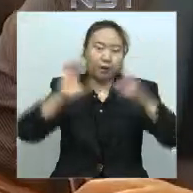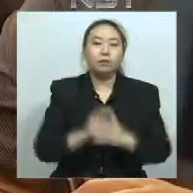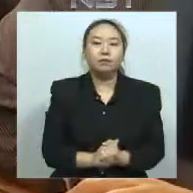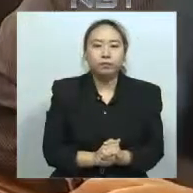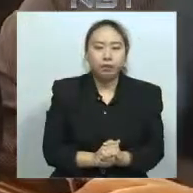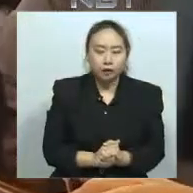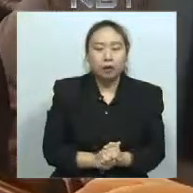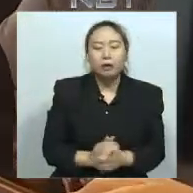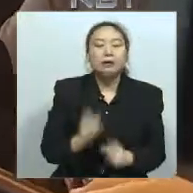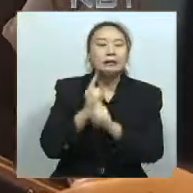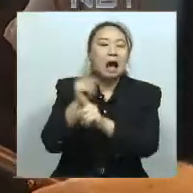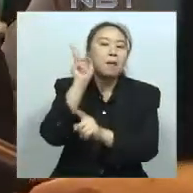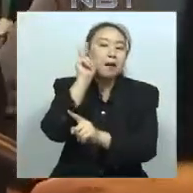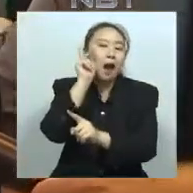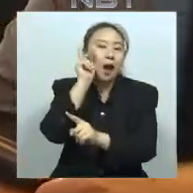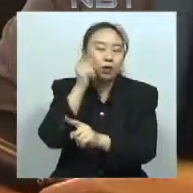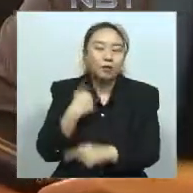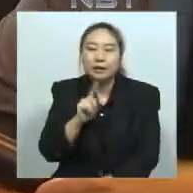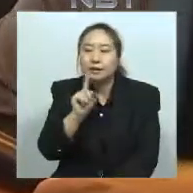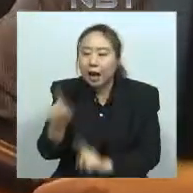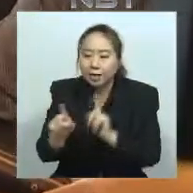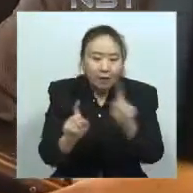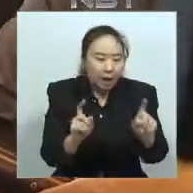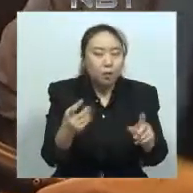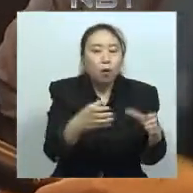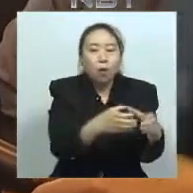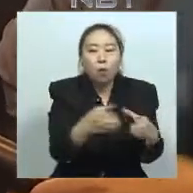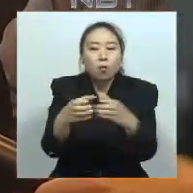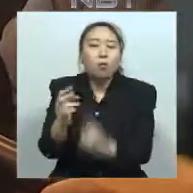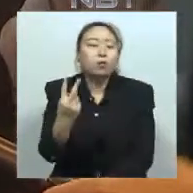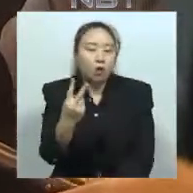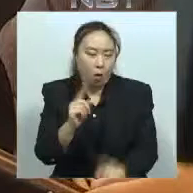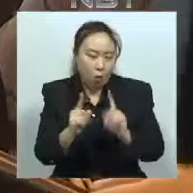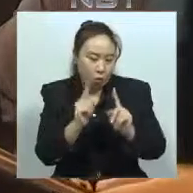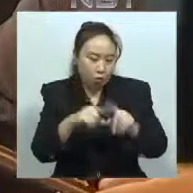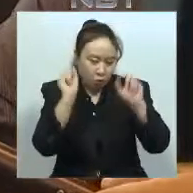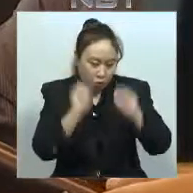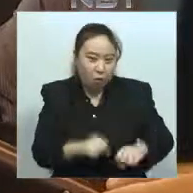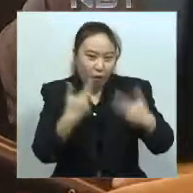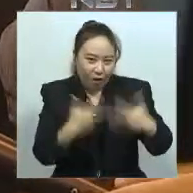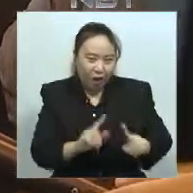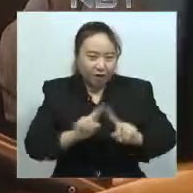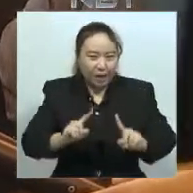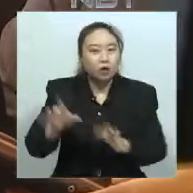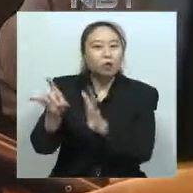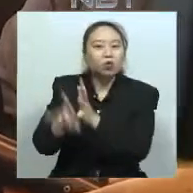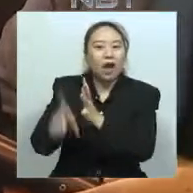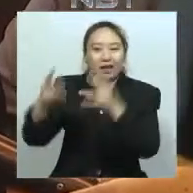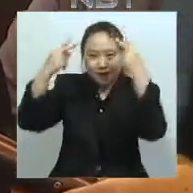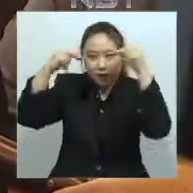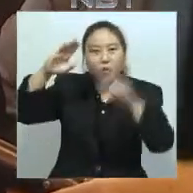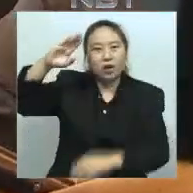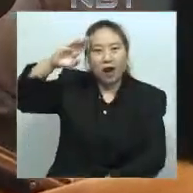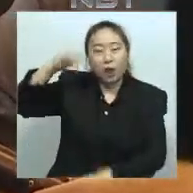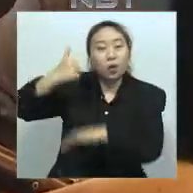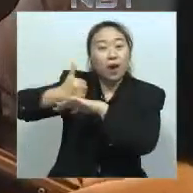ก็เป็นไปตามกระแสข่าวที่เมื่อกี้นักข่าวไปถาม2พรรคร่วมเลยนะครับว่าคุยกันแล้วก็จริงแต่สุดท้ายคนที่ตัดสินก็คือพลเอกประยุทธ์ในฐ